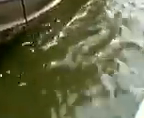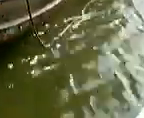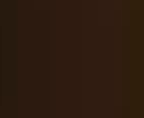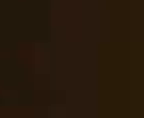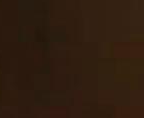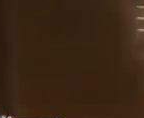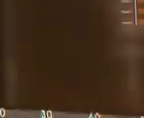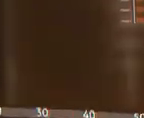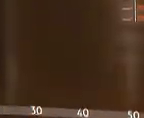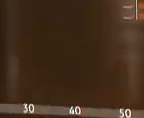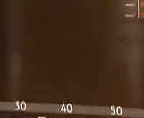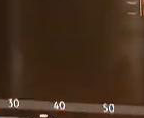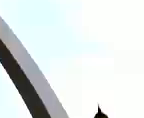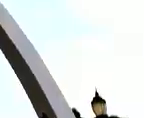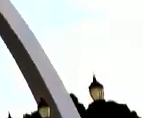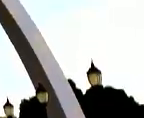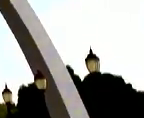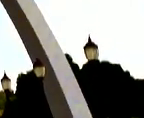timur dan